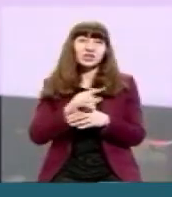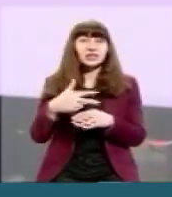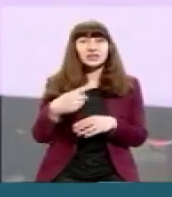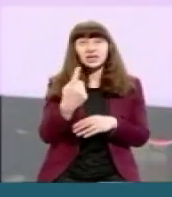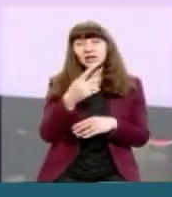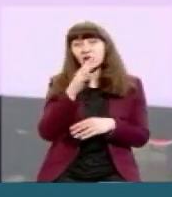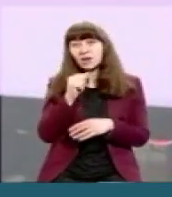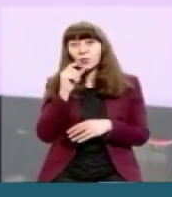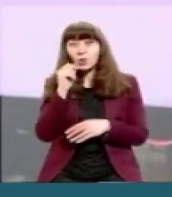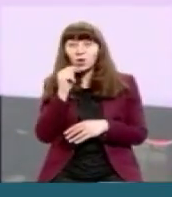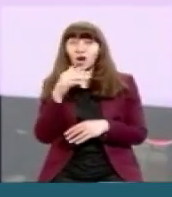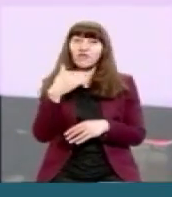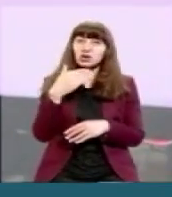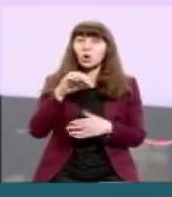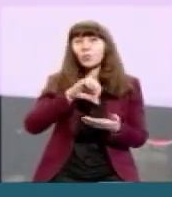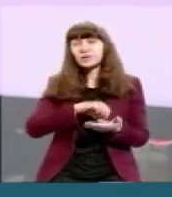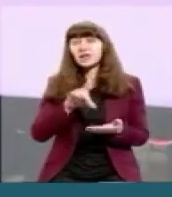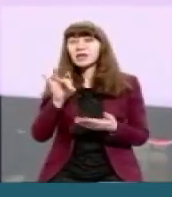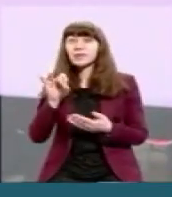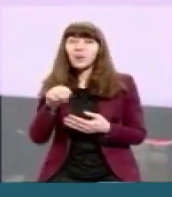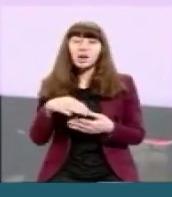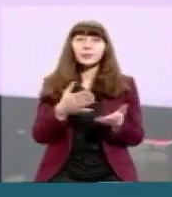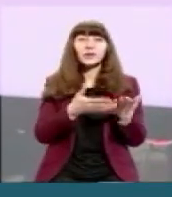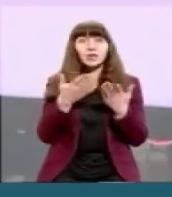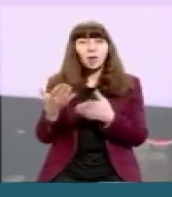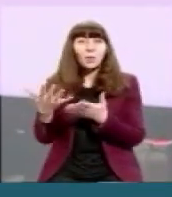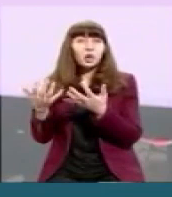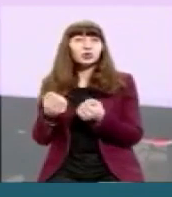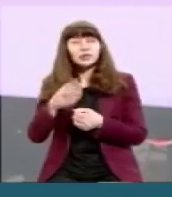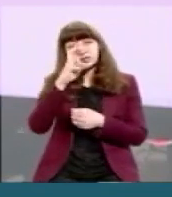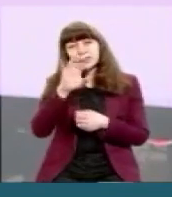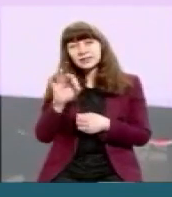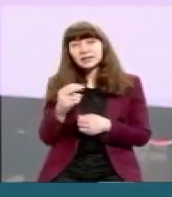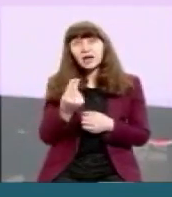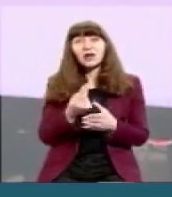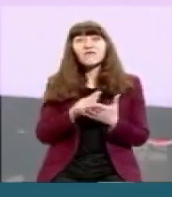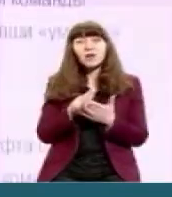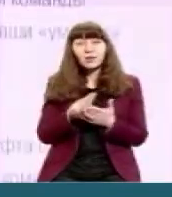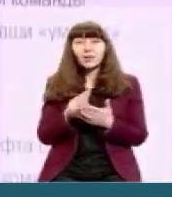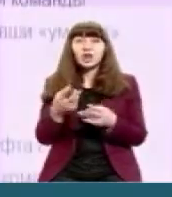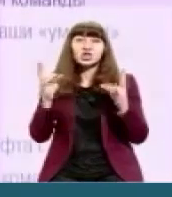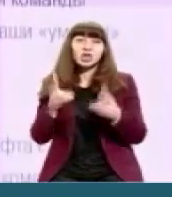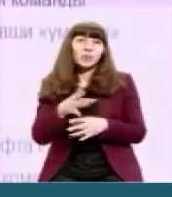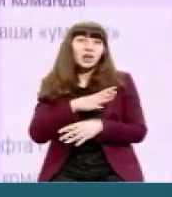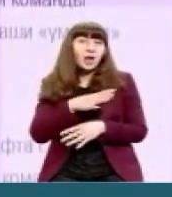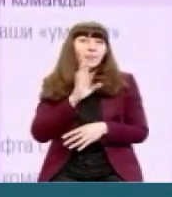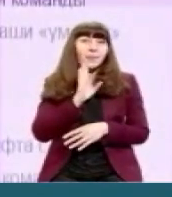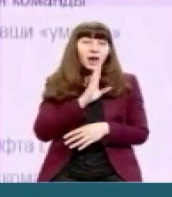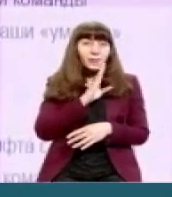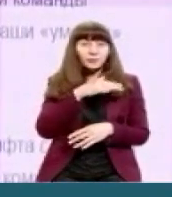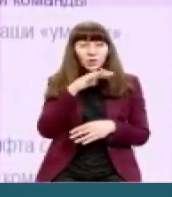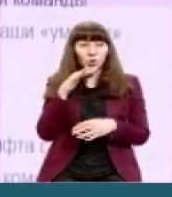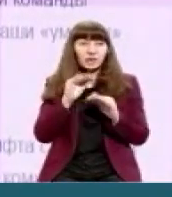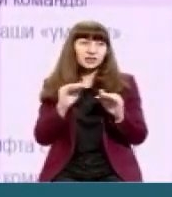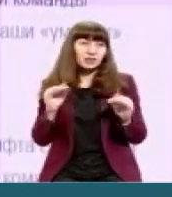представлялся сотрудником Акимата и предлагал помощь в получении государственных социальных выплат. Одной из жертв стала многодетная мать, которая передала